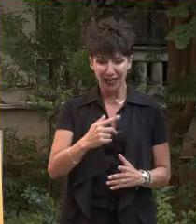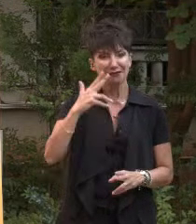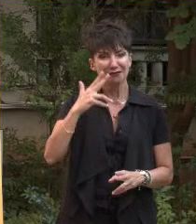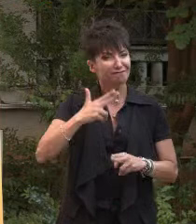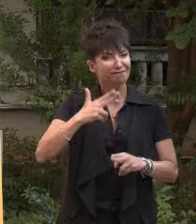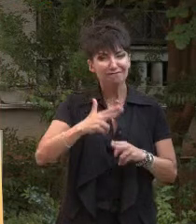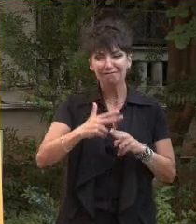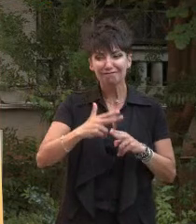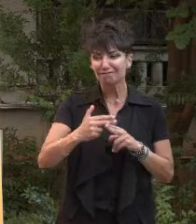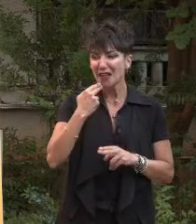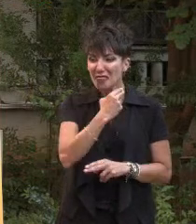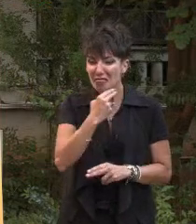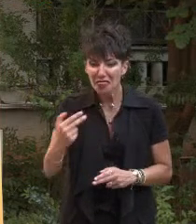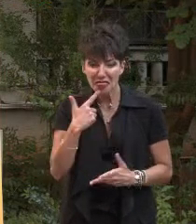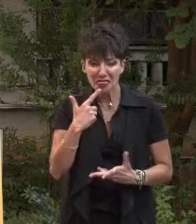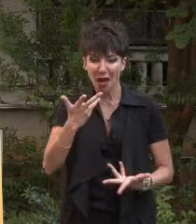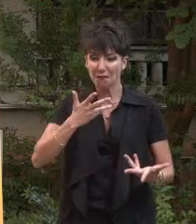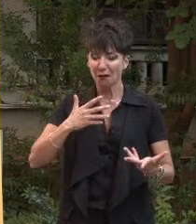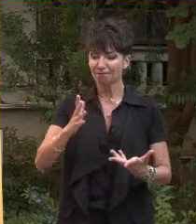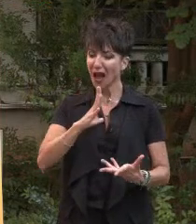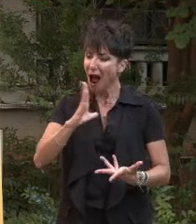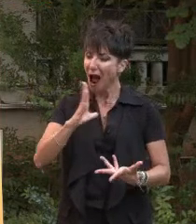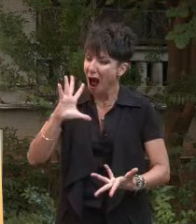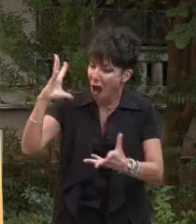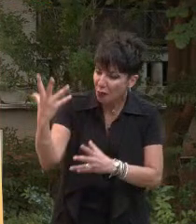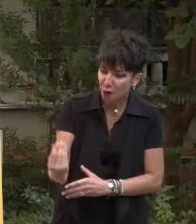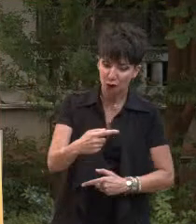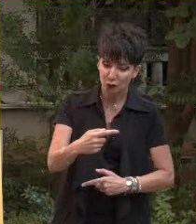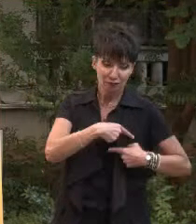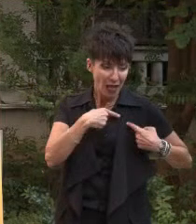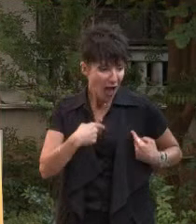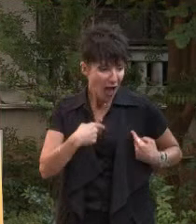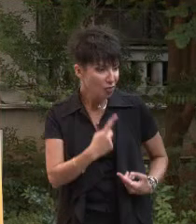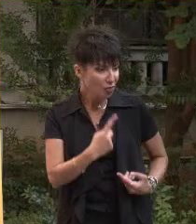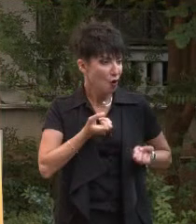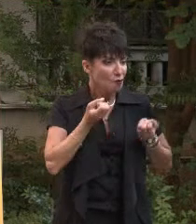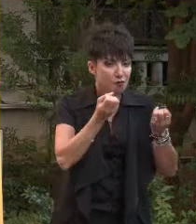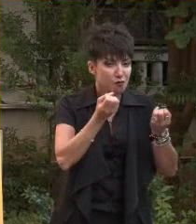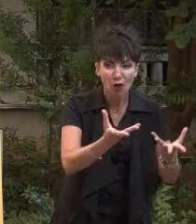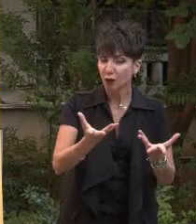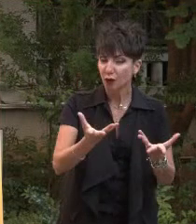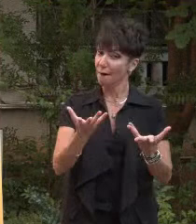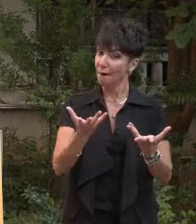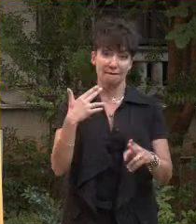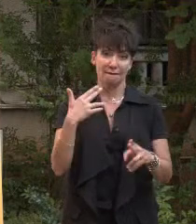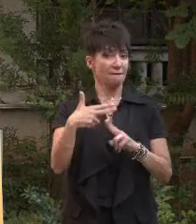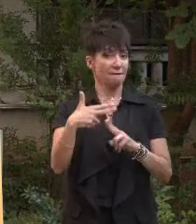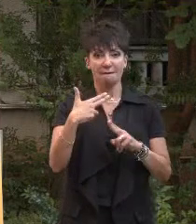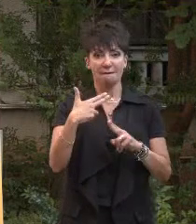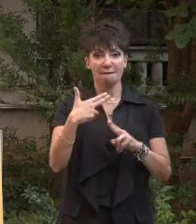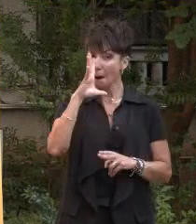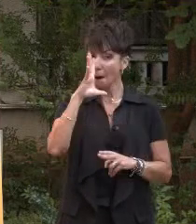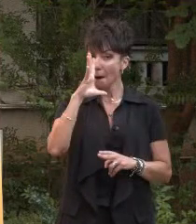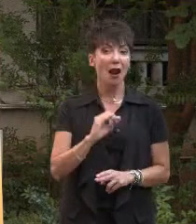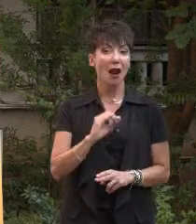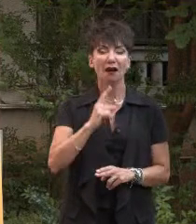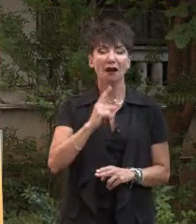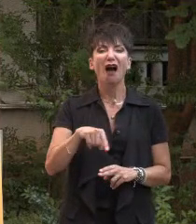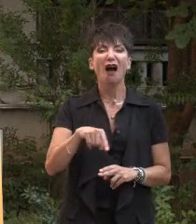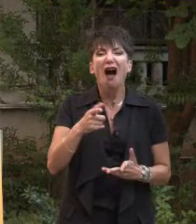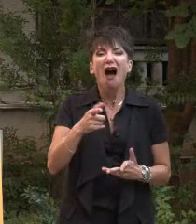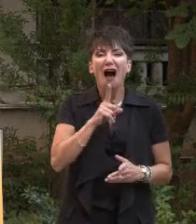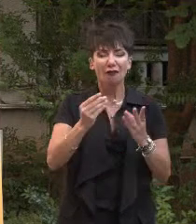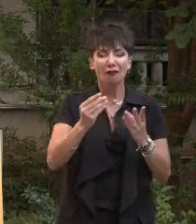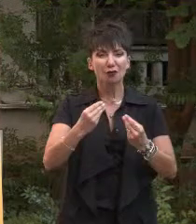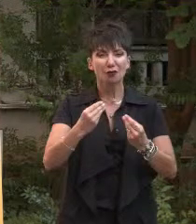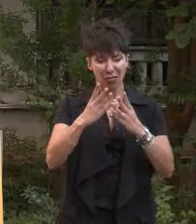εποχή μας. Ο ανθρωπισμός, ο εθελοντισμός, η προσφορά στον συνάνθρωπο είναι αξίες που επιτρέψαμε να ξεθοριάσουν